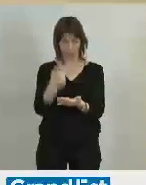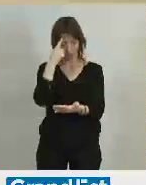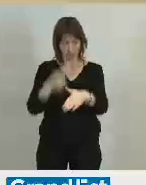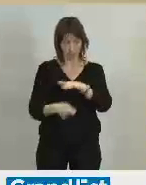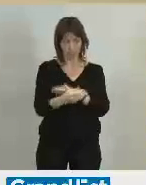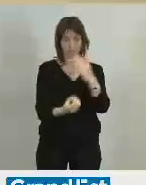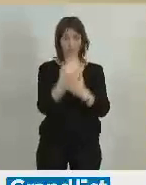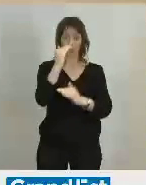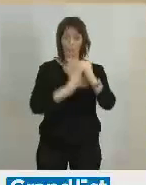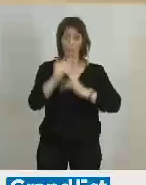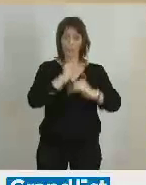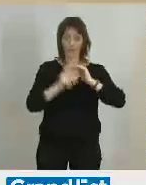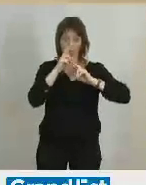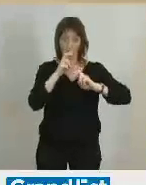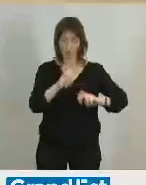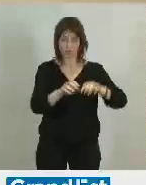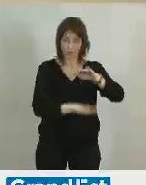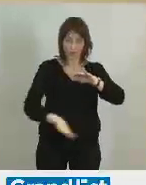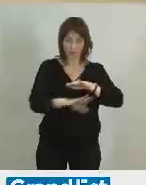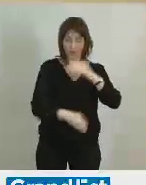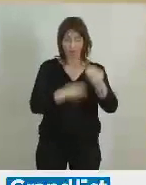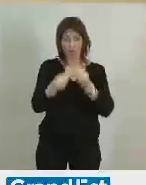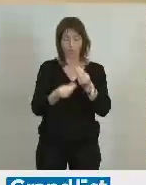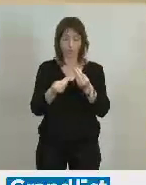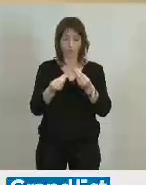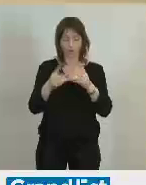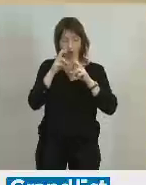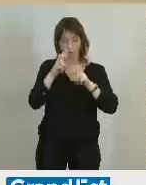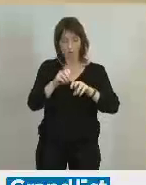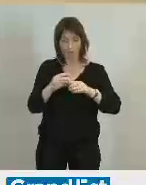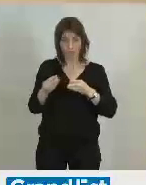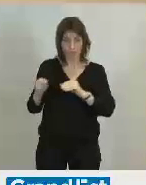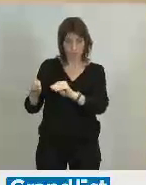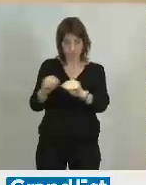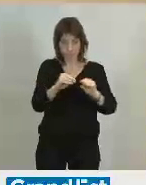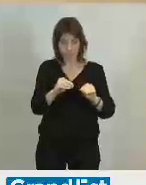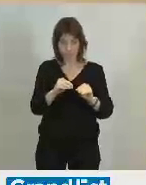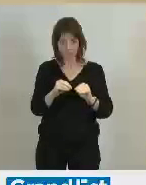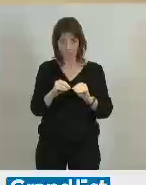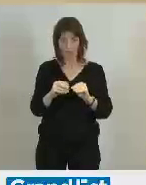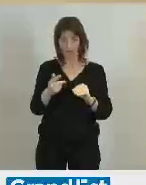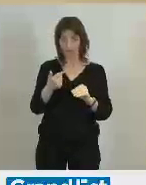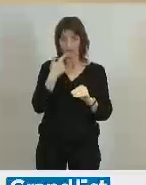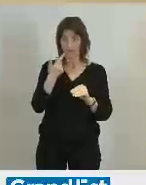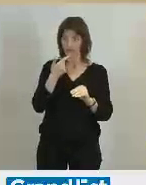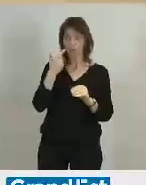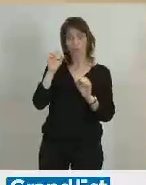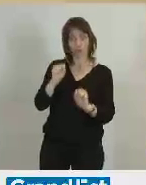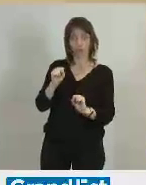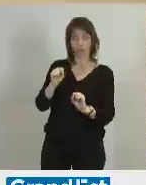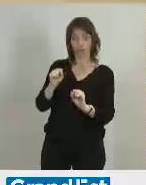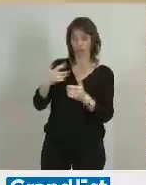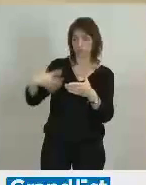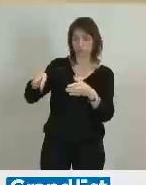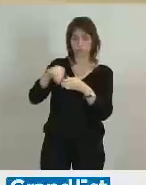de recherche fondamentale ou appliquée, impliquant des unités de recherche d'au moins 2 territoires de la région Grand Est ou des équipements de points structurants pour l'ensemble